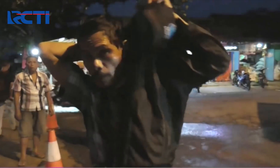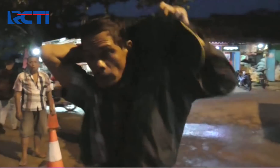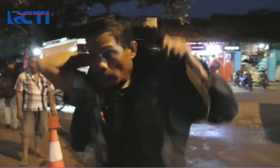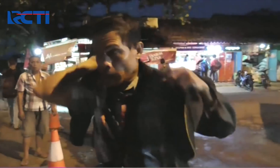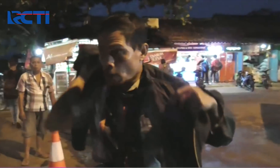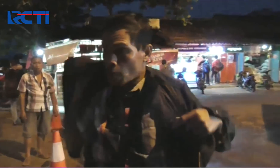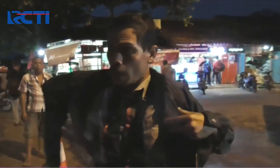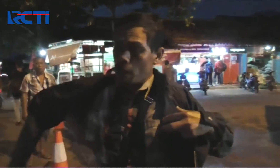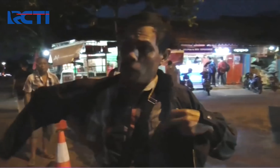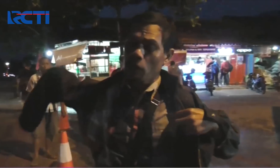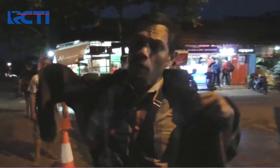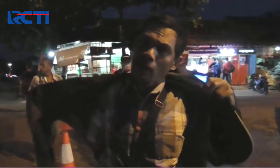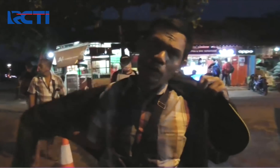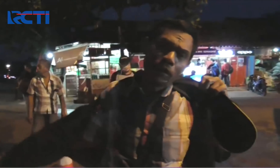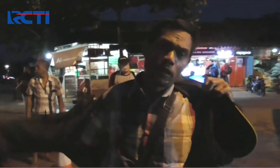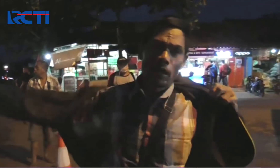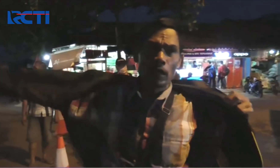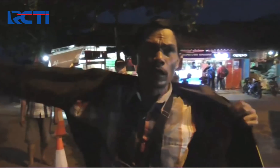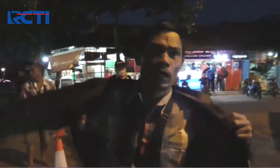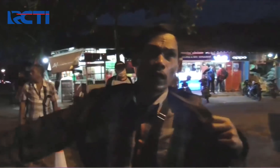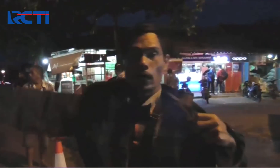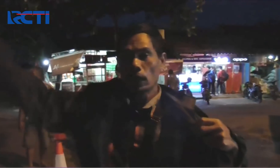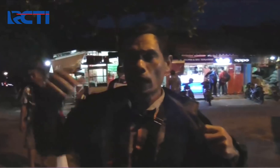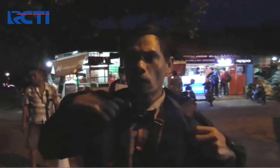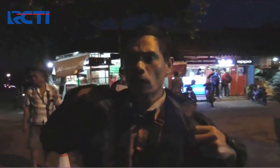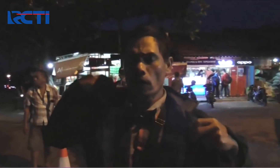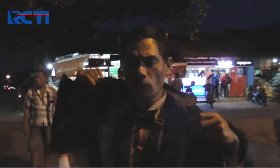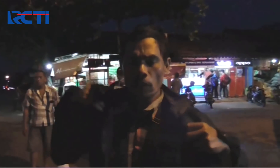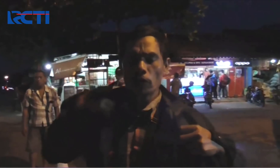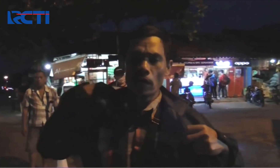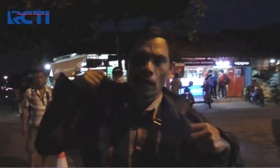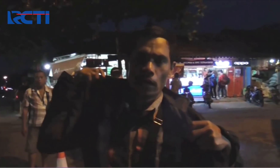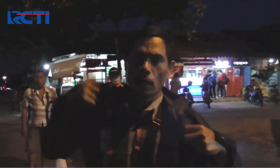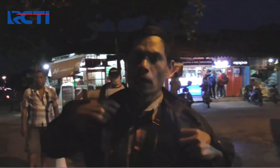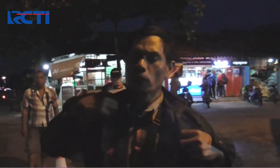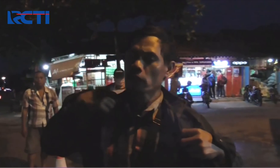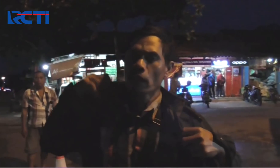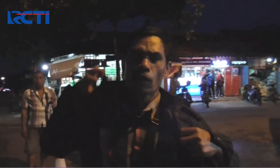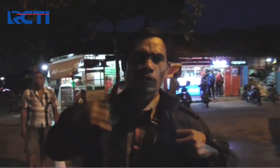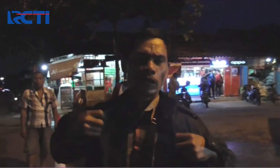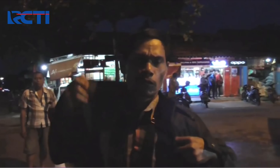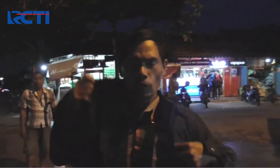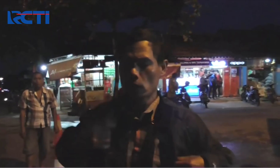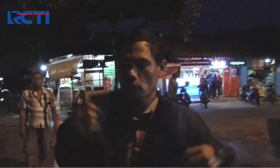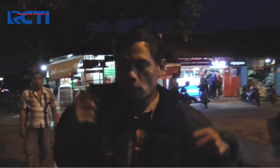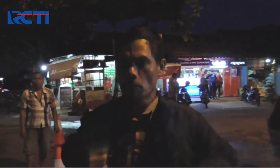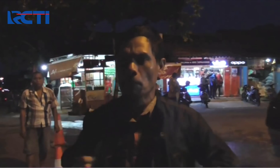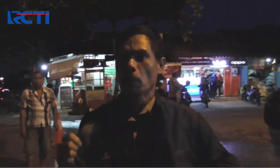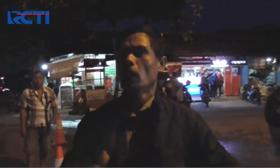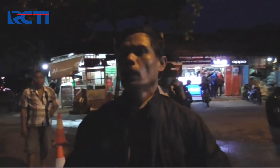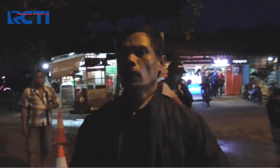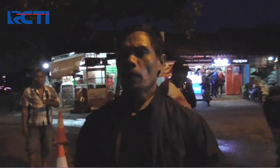dulu, Pak. Iya, walaupun nggak ada mudik dulu, takutnya di sana kan, iya kalau kan aku orang usaha. Oh, gitu. Kalau di sana, kalau saya duduk,